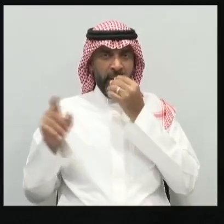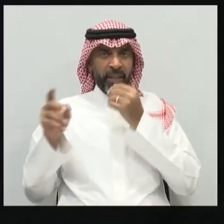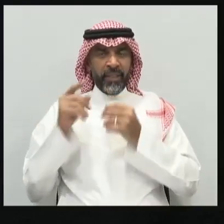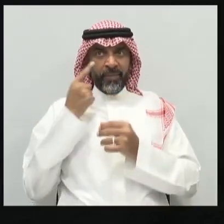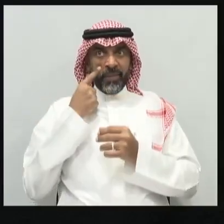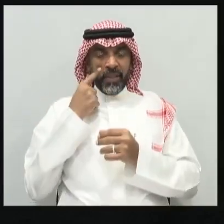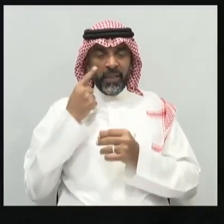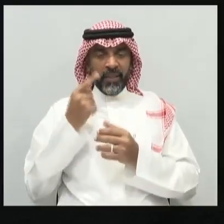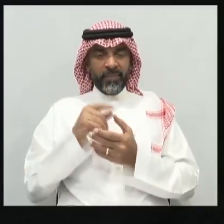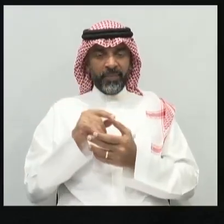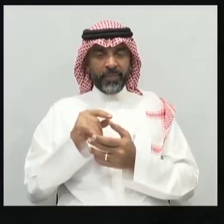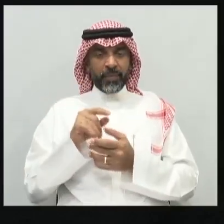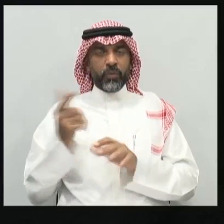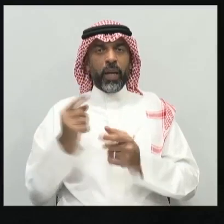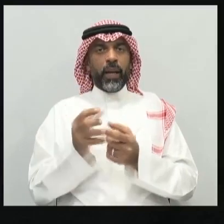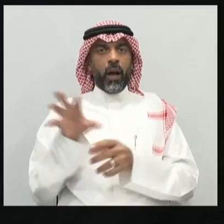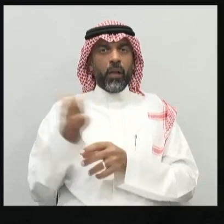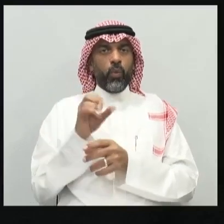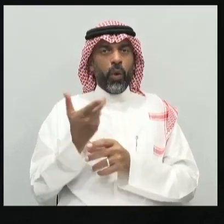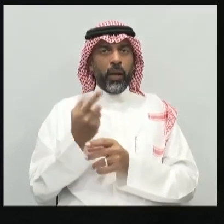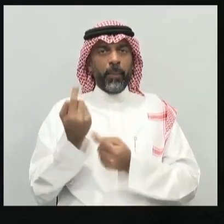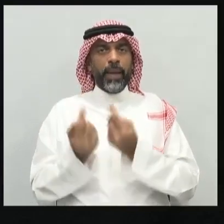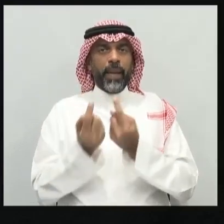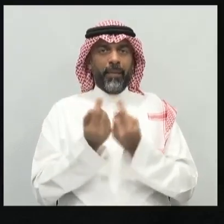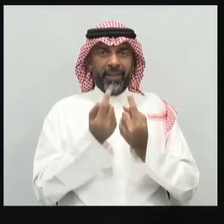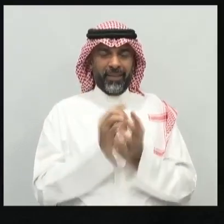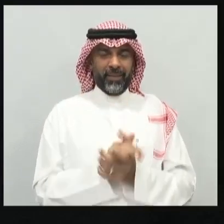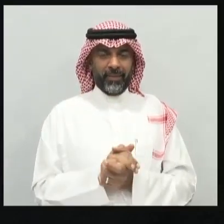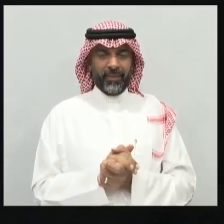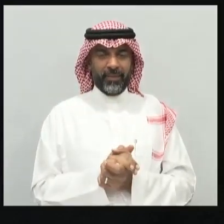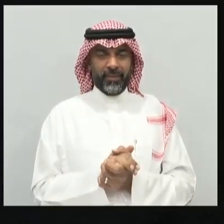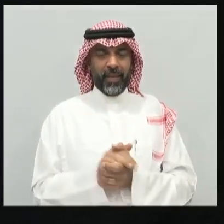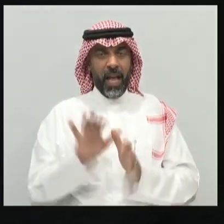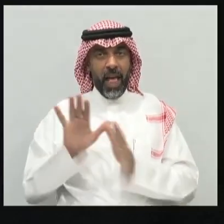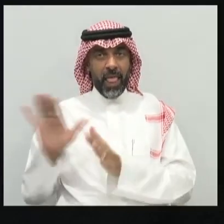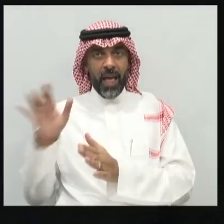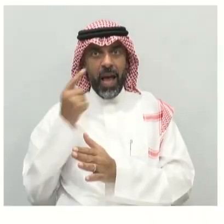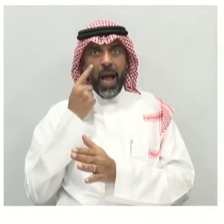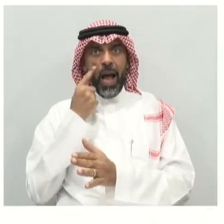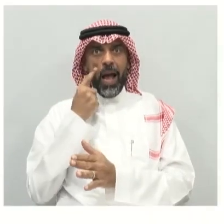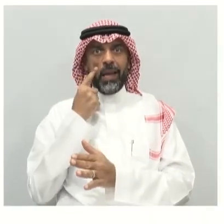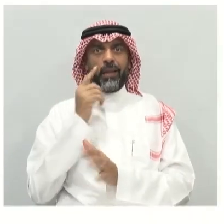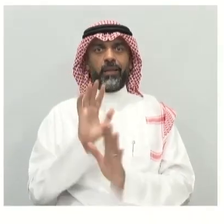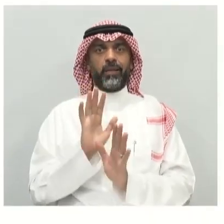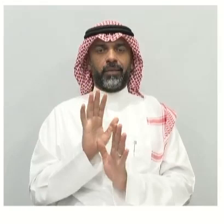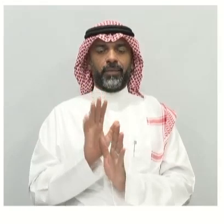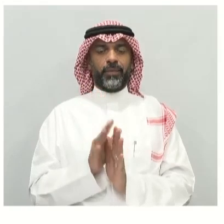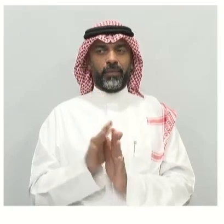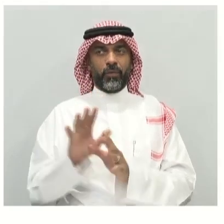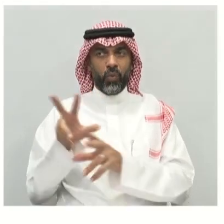مصدره مصدره النباتات طيب هذه موارد طبيعيه مصدرها